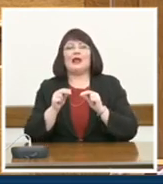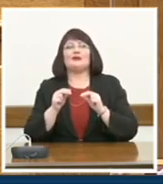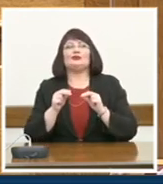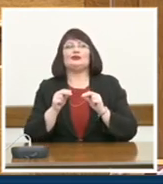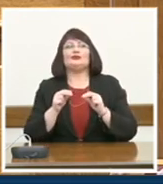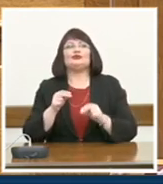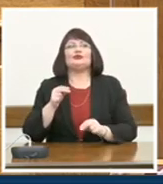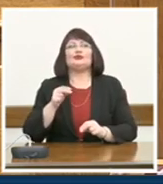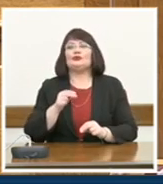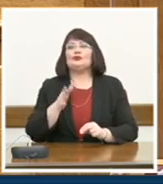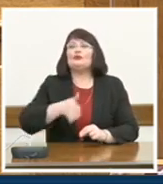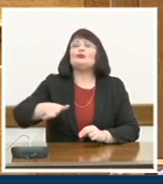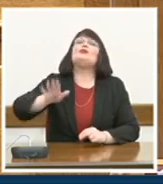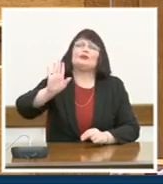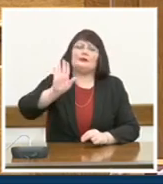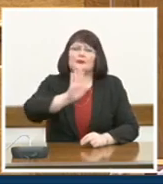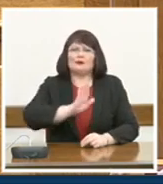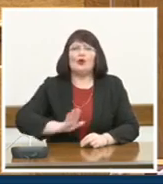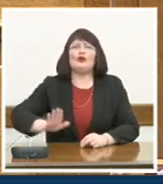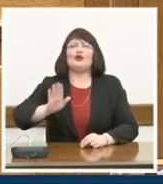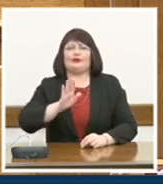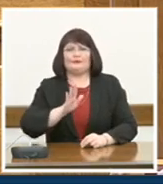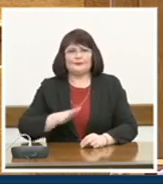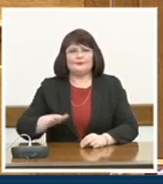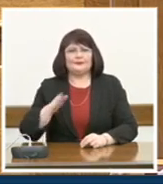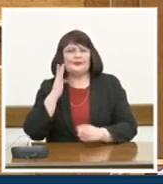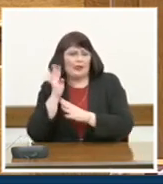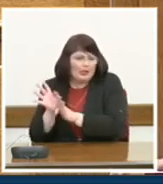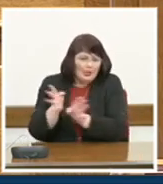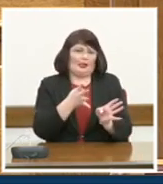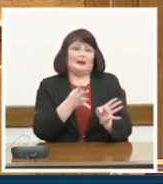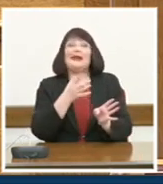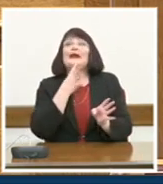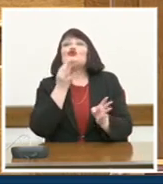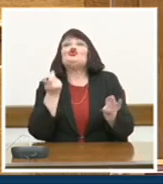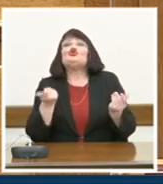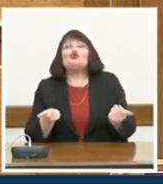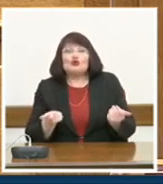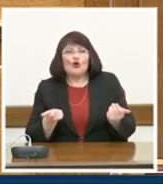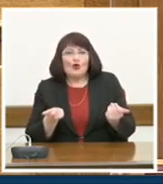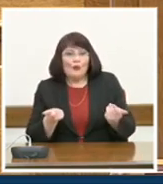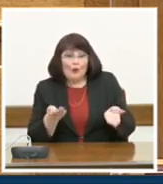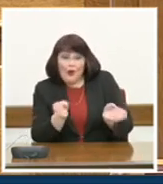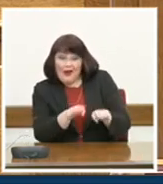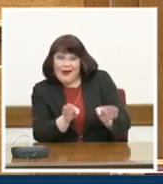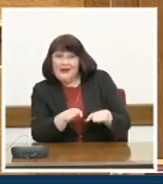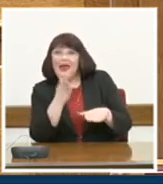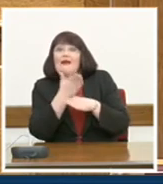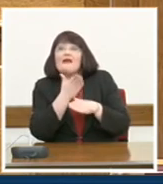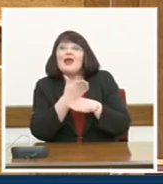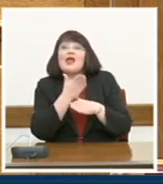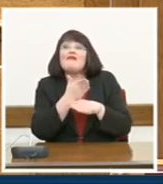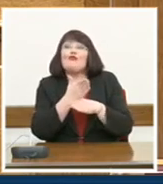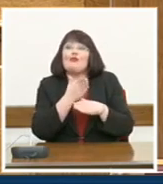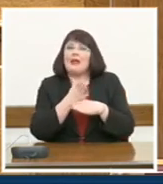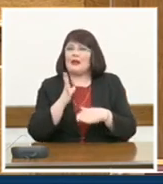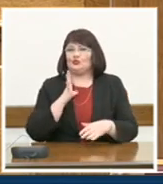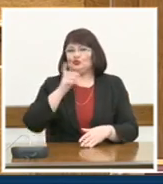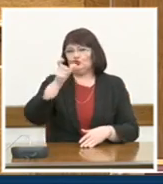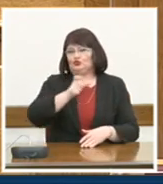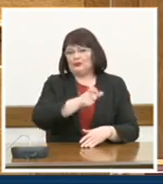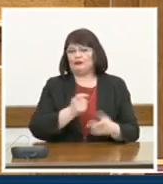αποπροσανατολιστικούς καβγάδες σας, μόνο και μόνο για να κρύβονται οι στρατηγικές σας συγκλήσεις και κυρίως για να